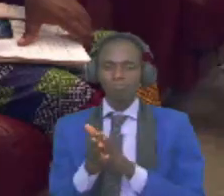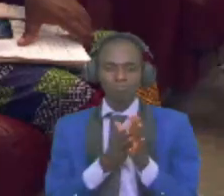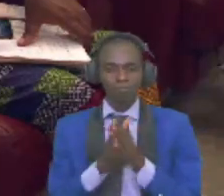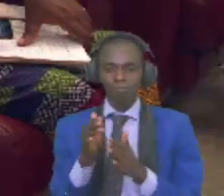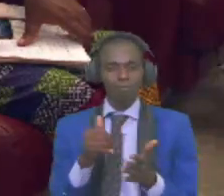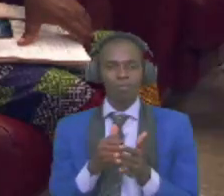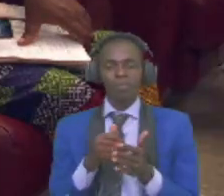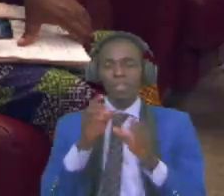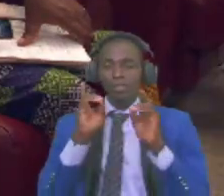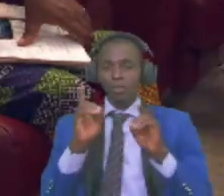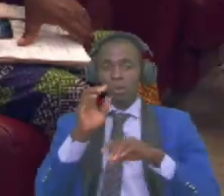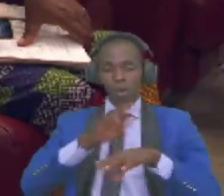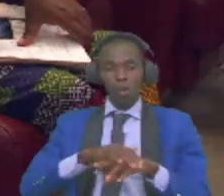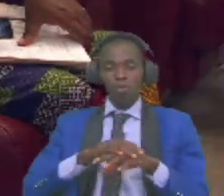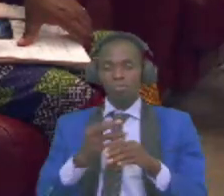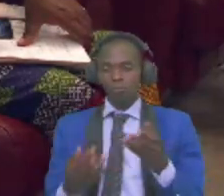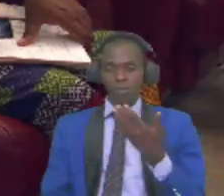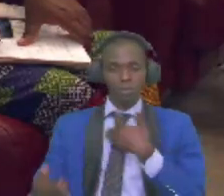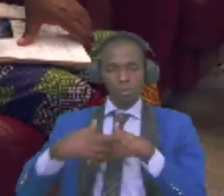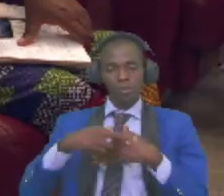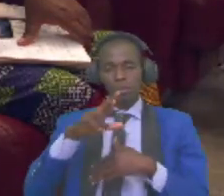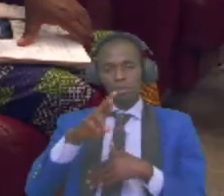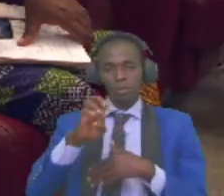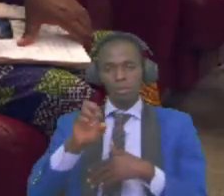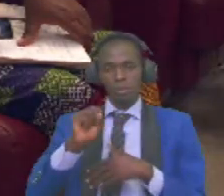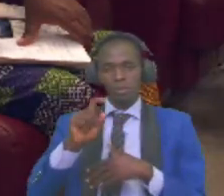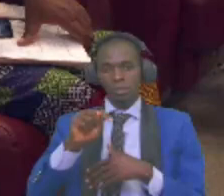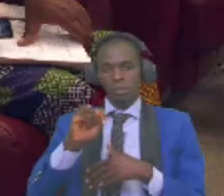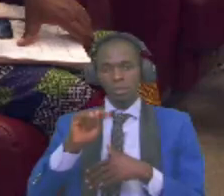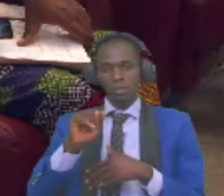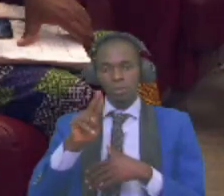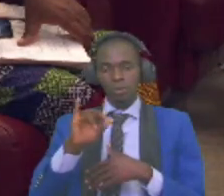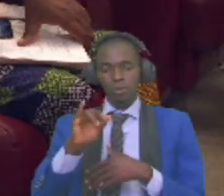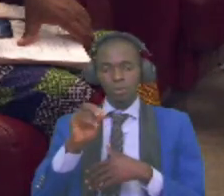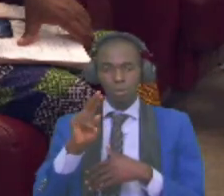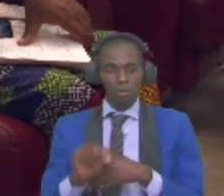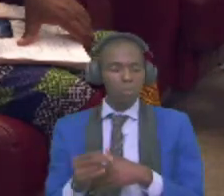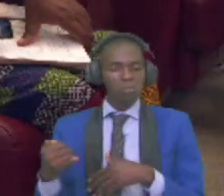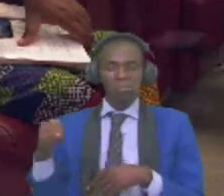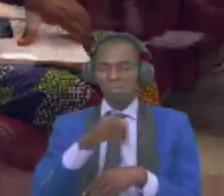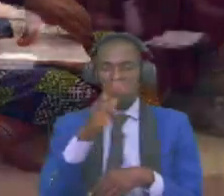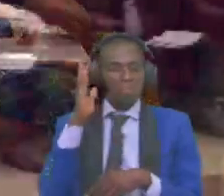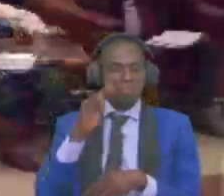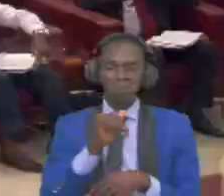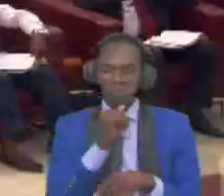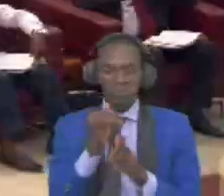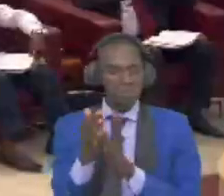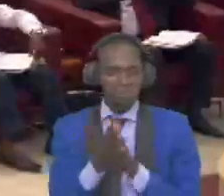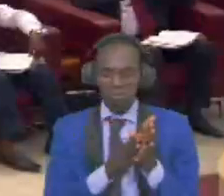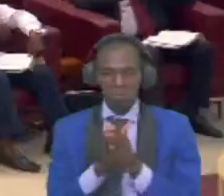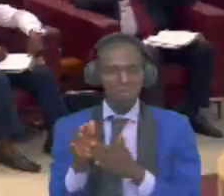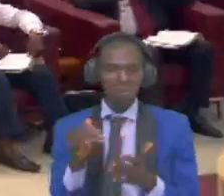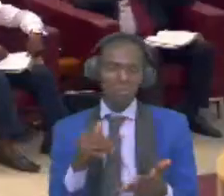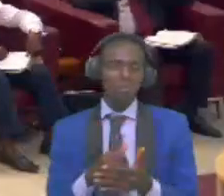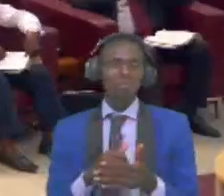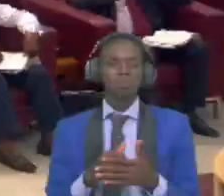doctrine et de la repentance ne pas supporter la doctrine est de la rue de la joute de la rectification de